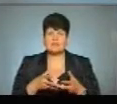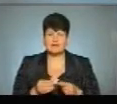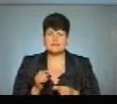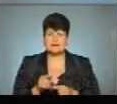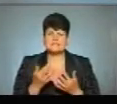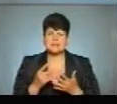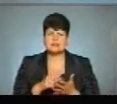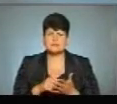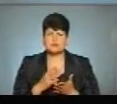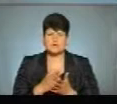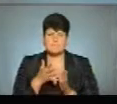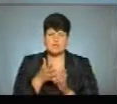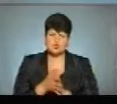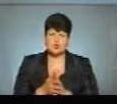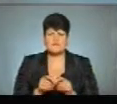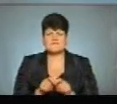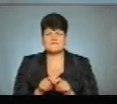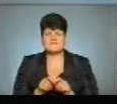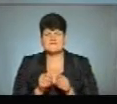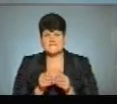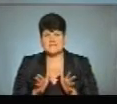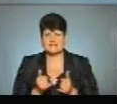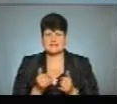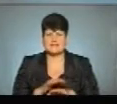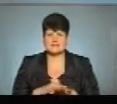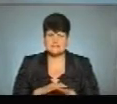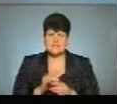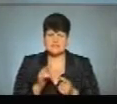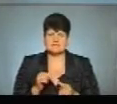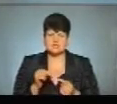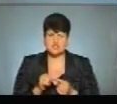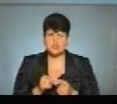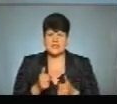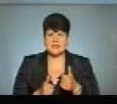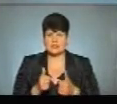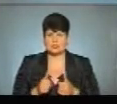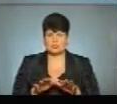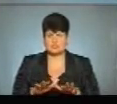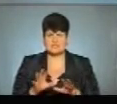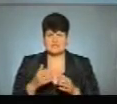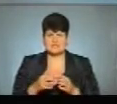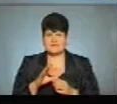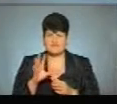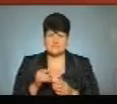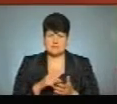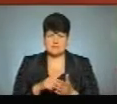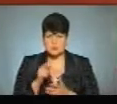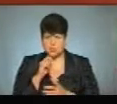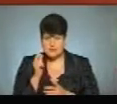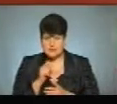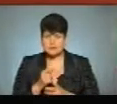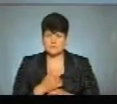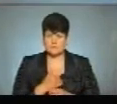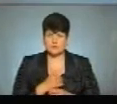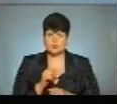прозорим, наскільки місто є відкритим для населення і визначає рейтингу відповідну позицію серед усіх міст України. Ми теж прагнемо до того,